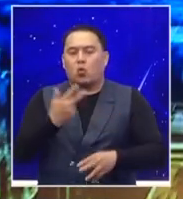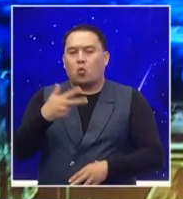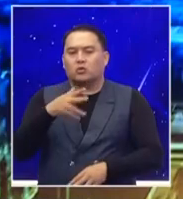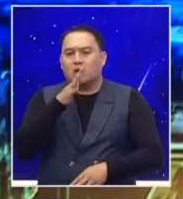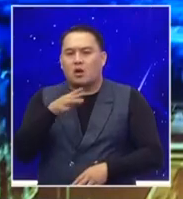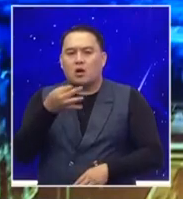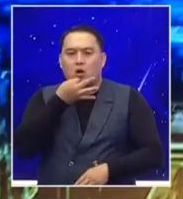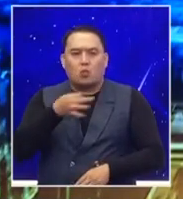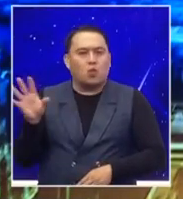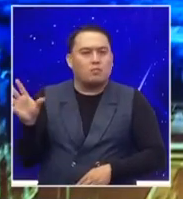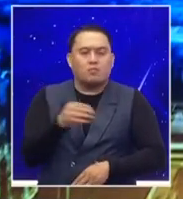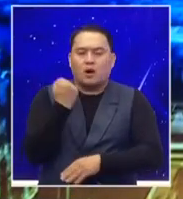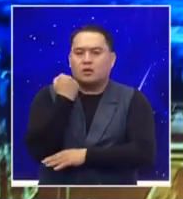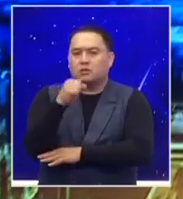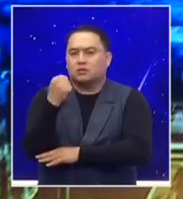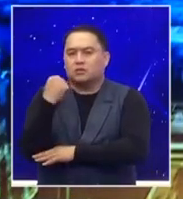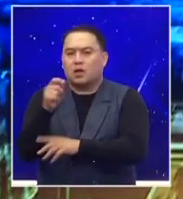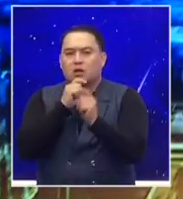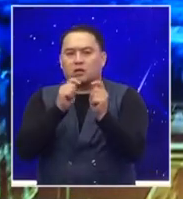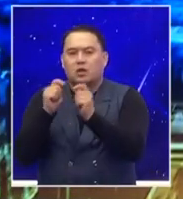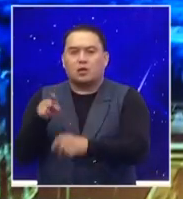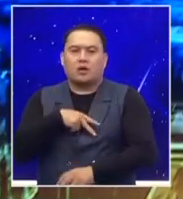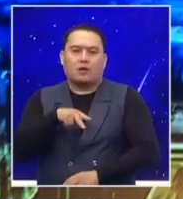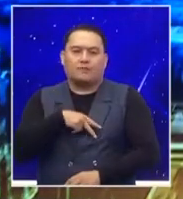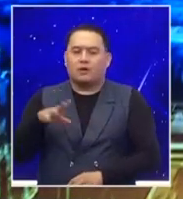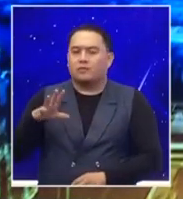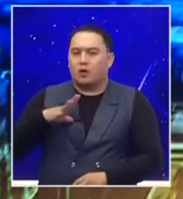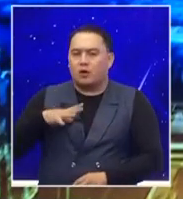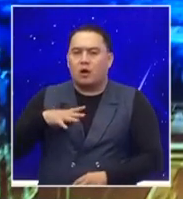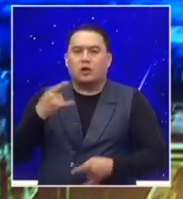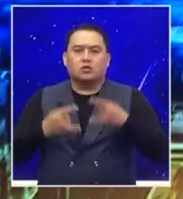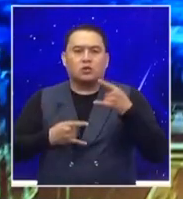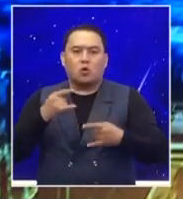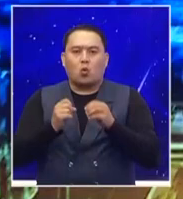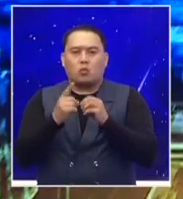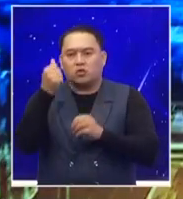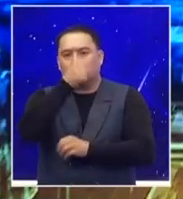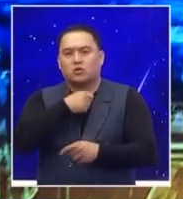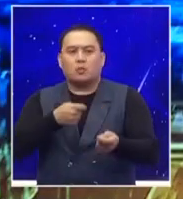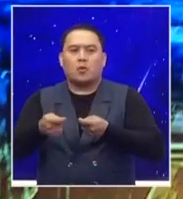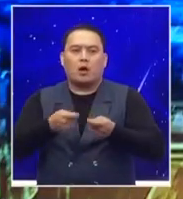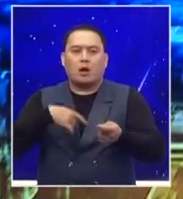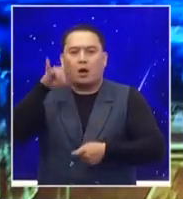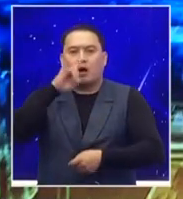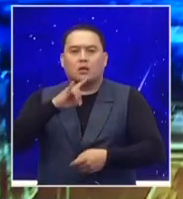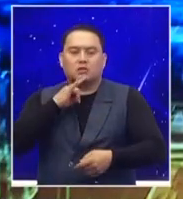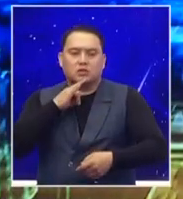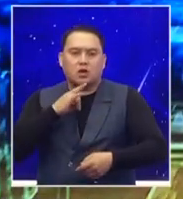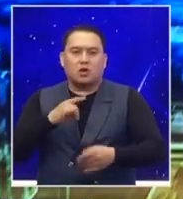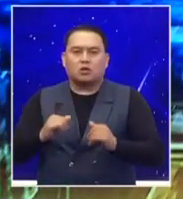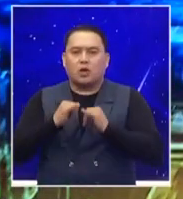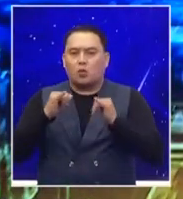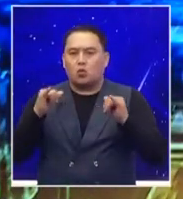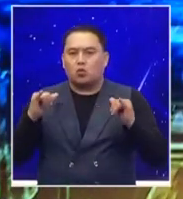бақ саласындағы барлық марапат пен сыйлықты иеленді. Алматы облыстық Жетісу телеарнасын 11 жыл басқарды. Қазақ телевизиясының